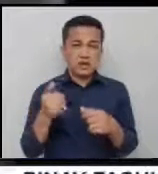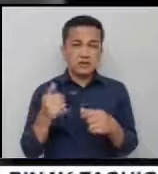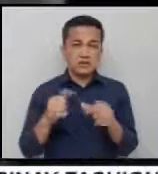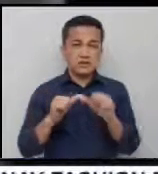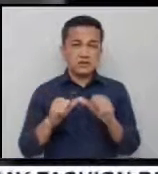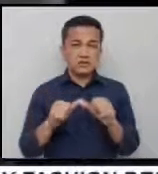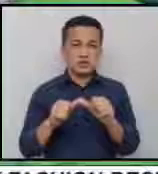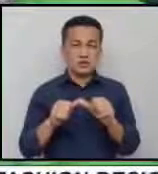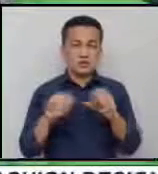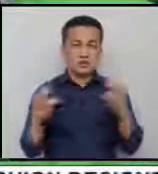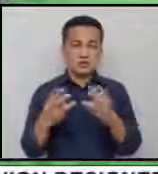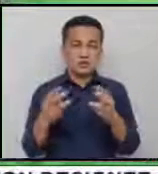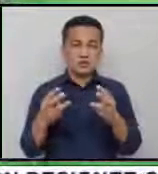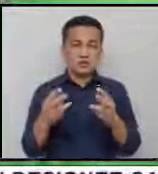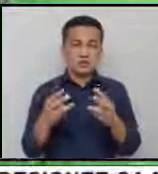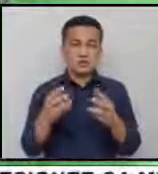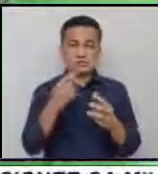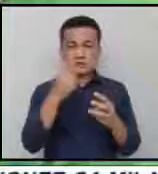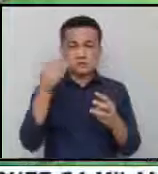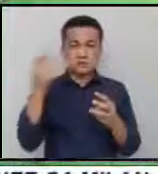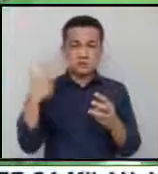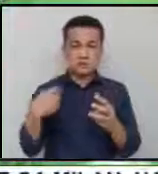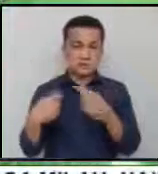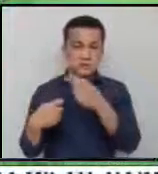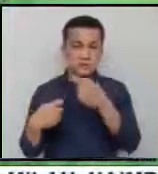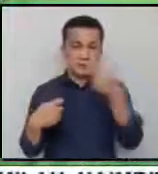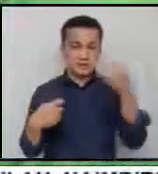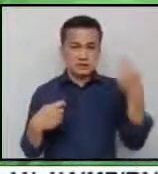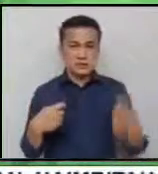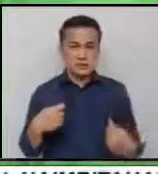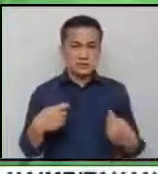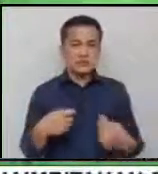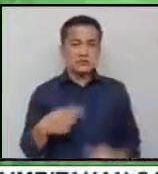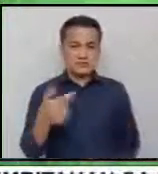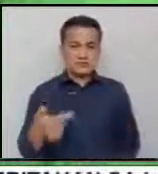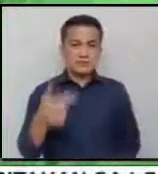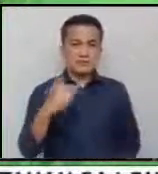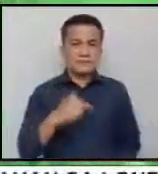Ukraine at Russia. Noel Talakay para sa Morning Show ng Bayan, Rise and Shine, Pilipinas.